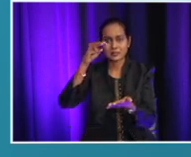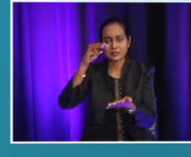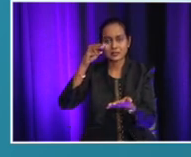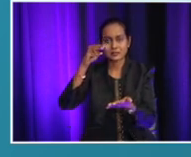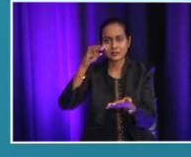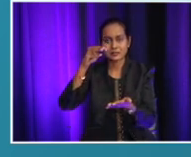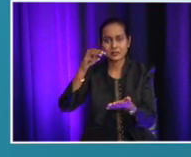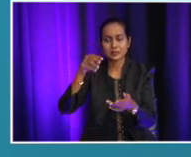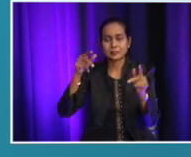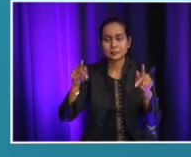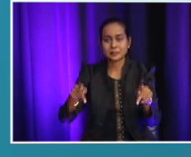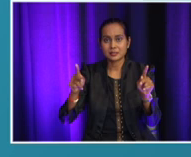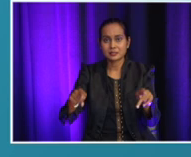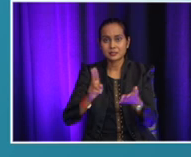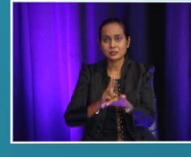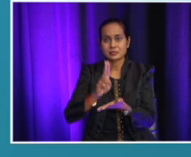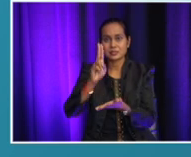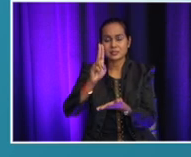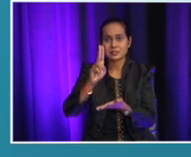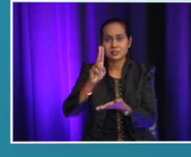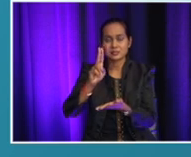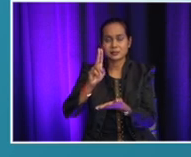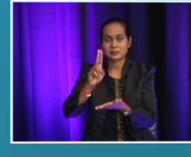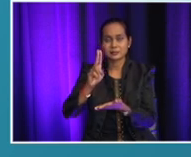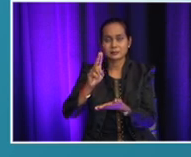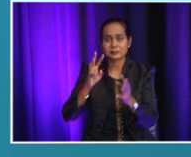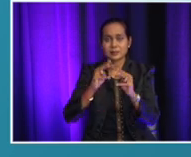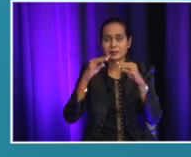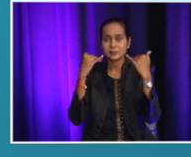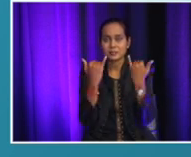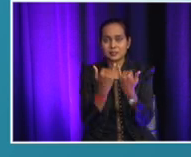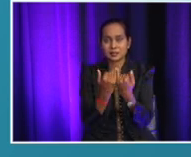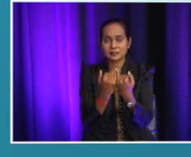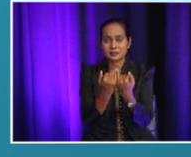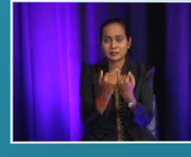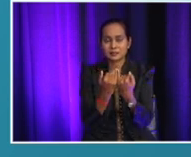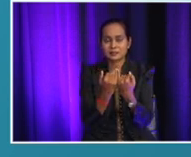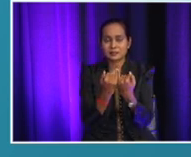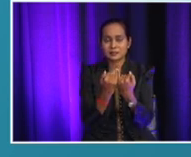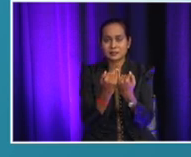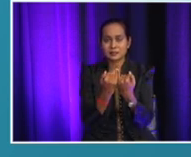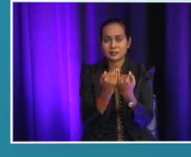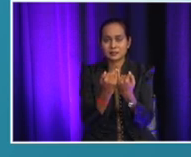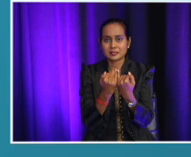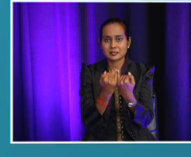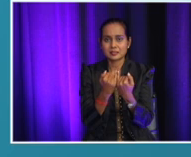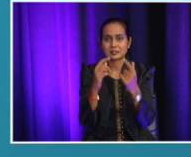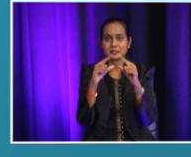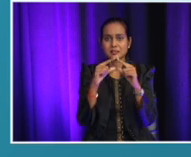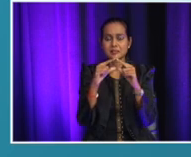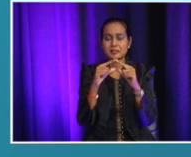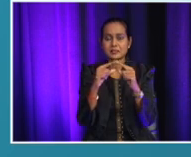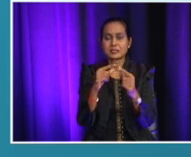belajar belajar masyarakat umum Oke golongan penjawa